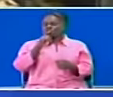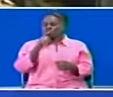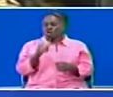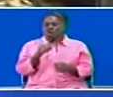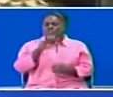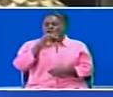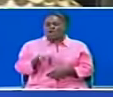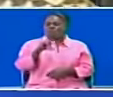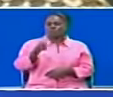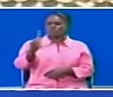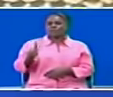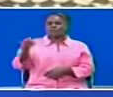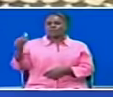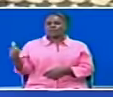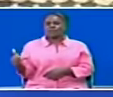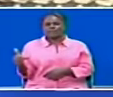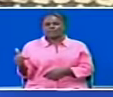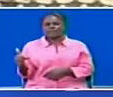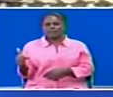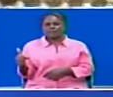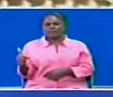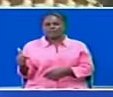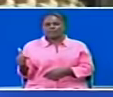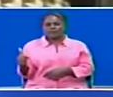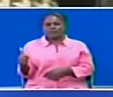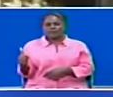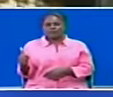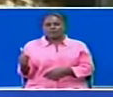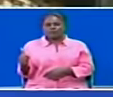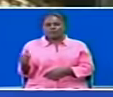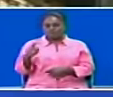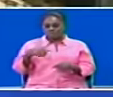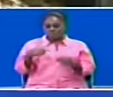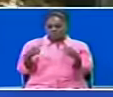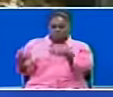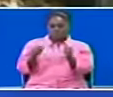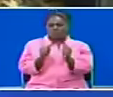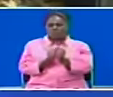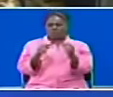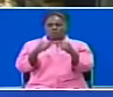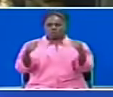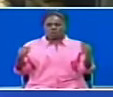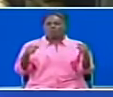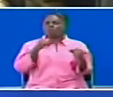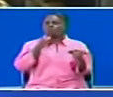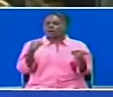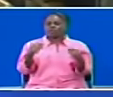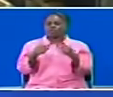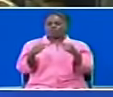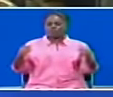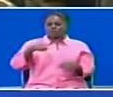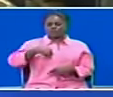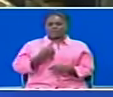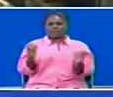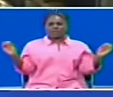maneno. We are scoring the goal at the opponents. We do not want to score